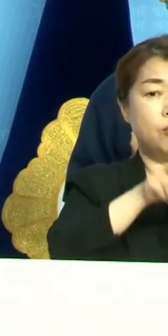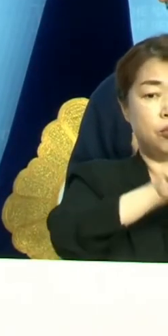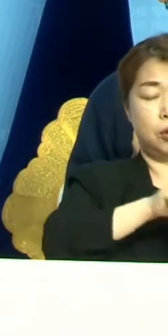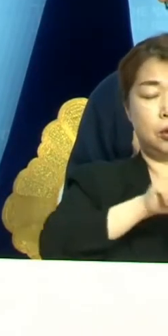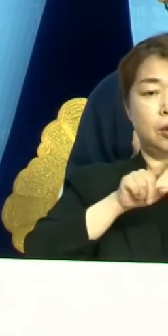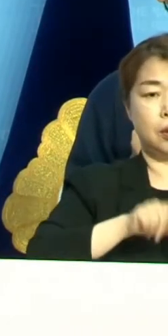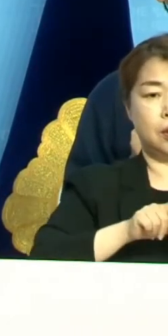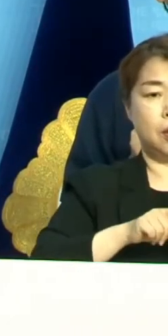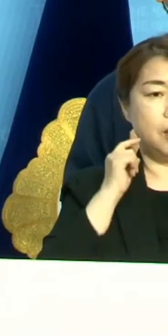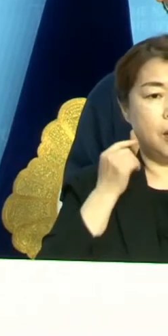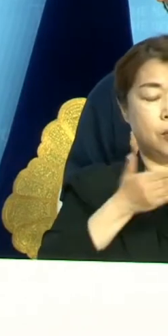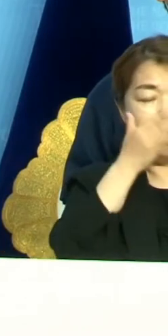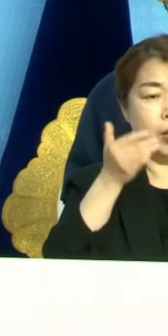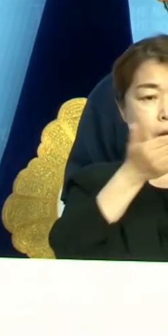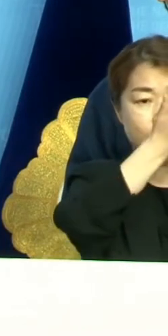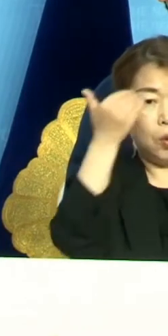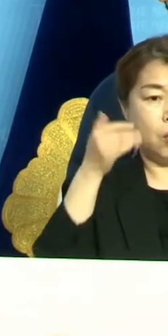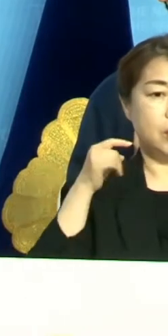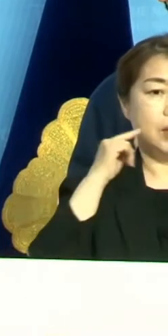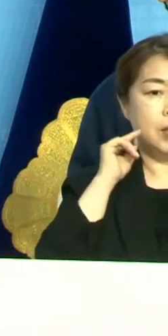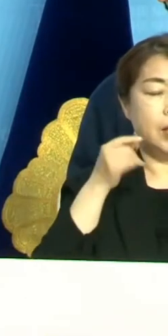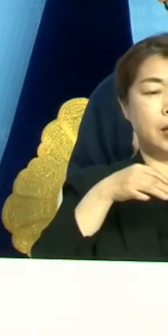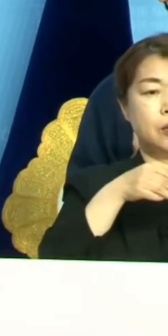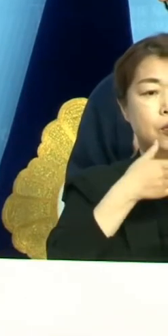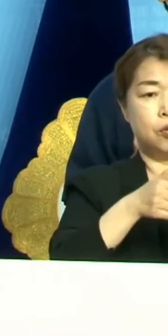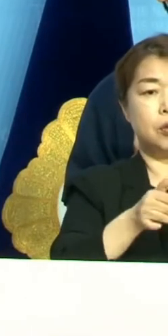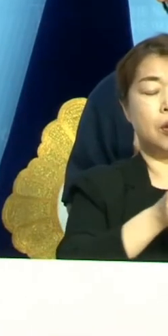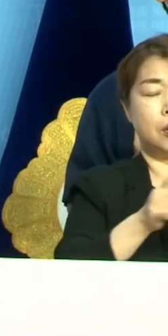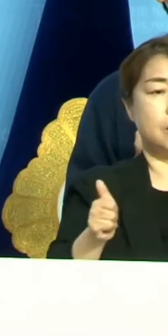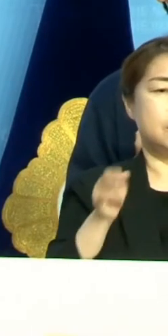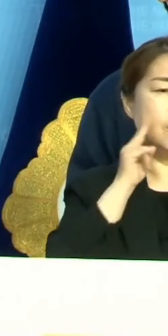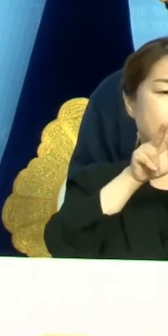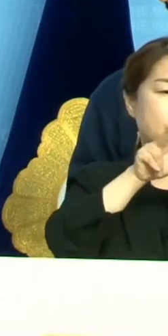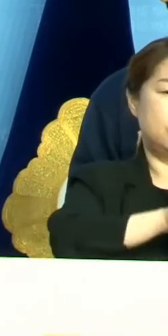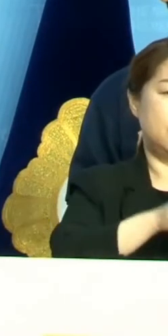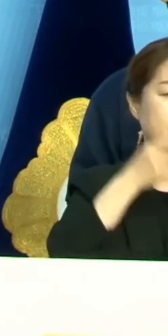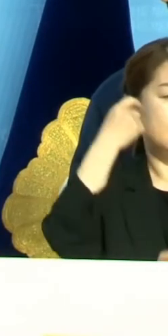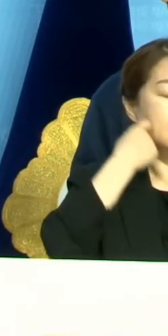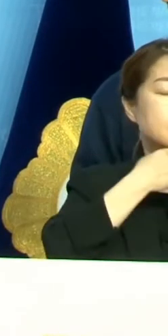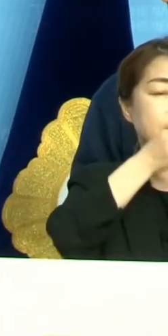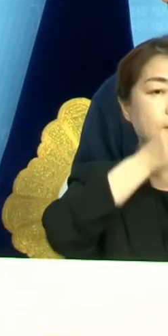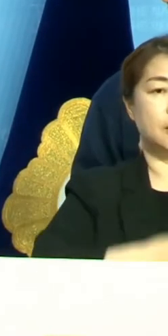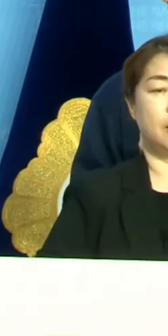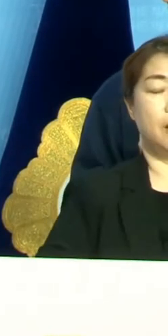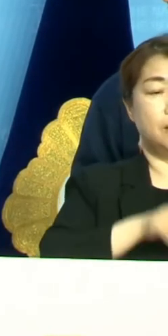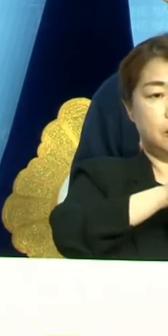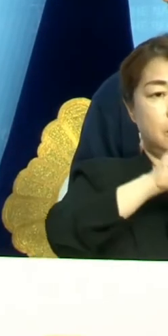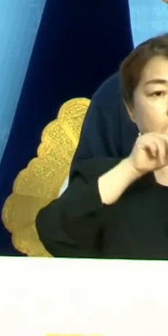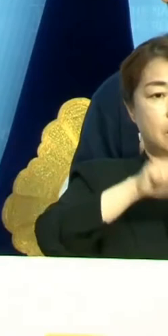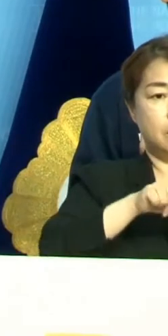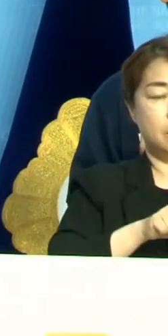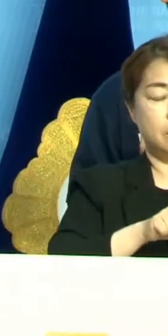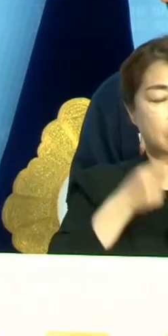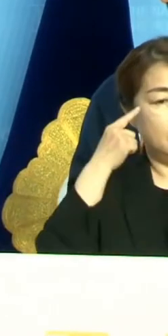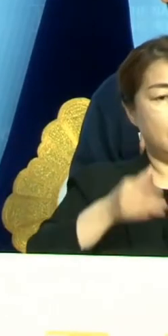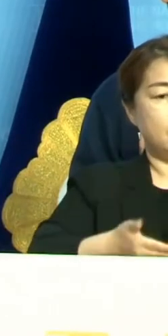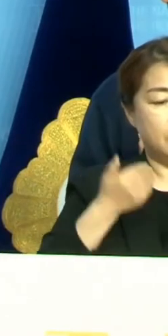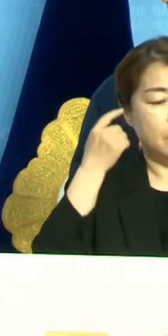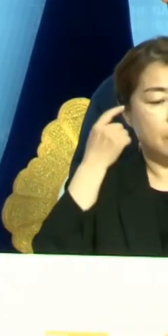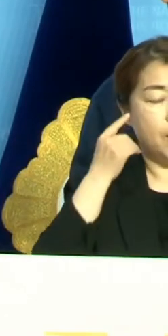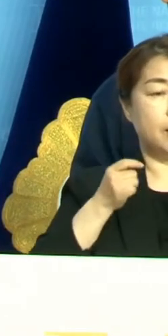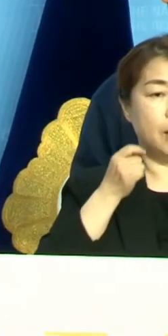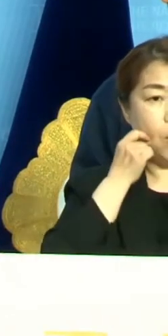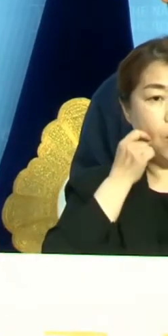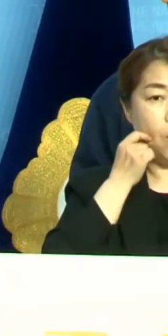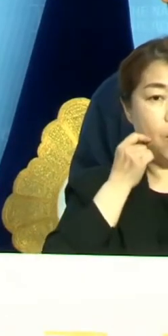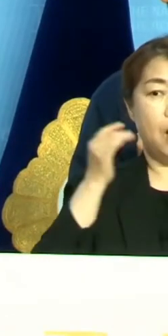예술 대학생 청림 예술가인 우리는 아주 심각한 문제의식을 느끼고 있습니다 이 문제는 결코 가볍게 넘어 가서도 안되며